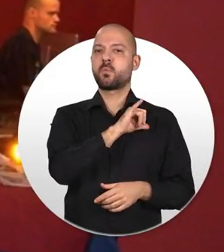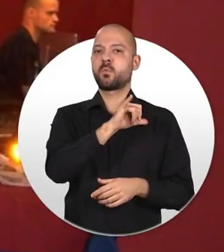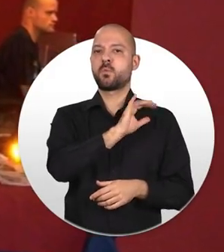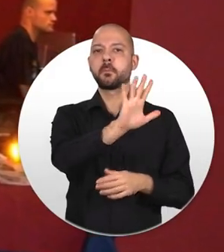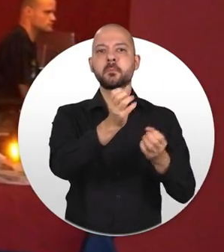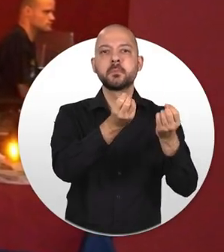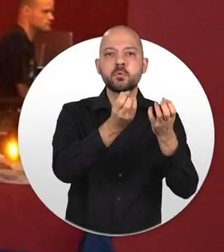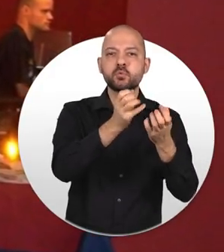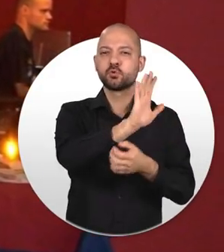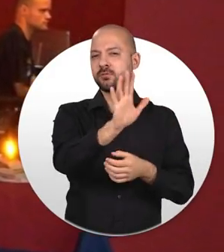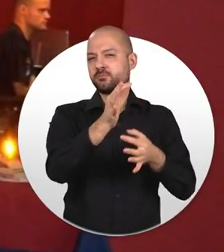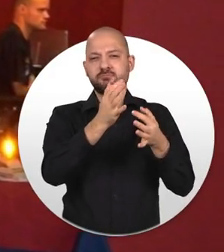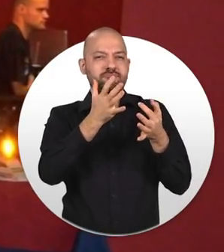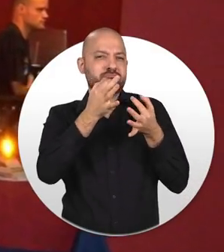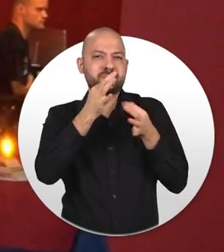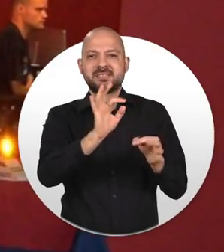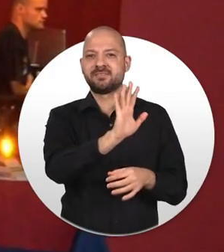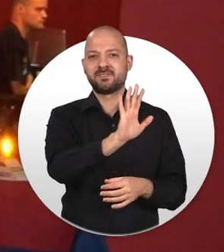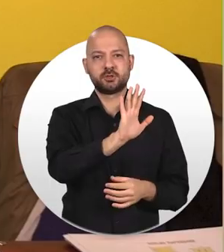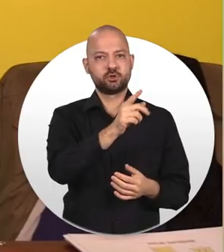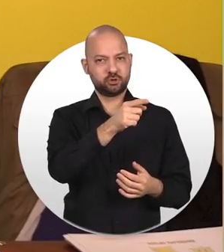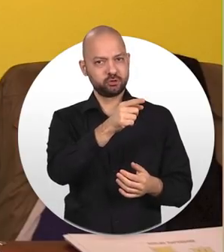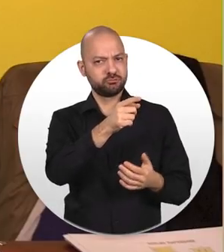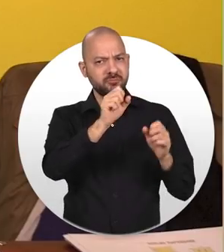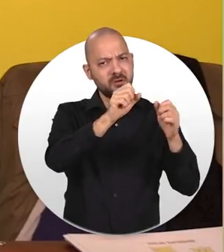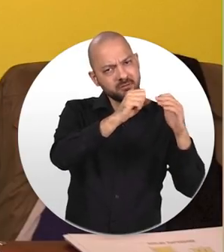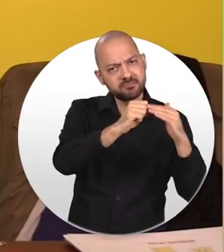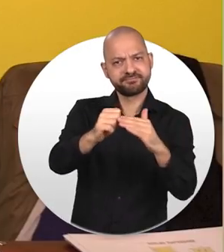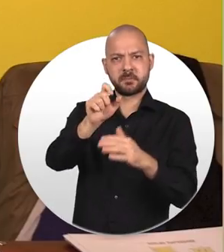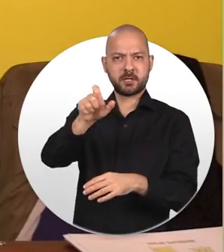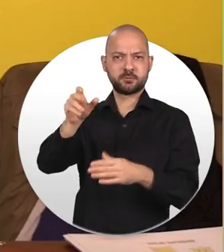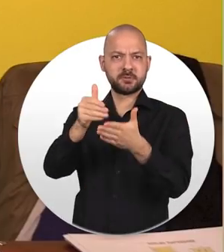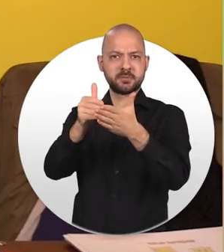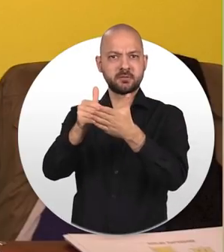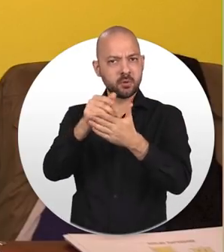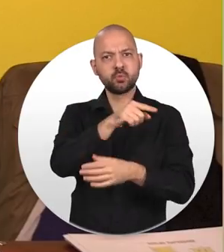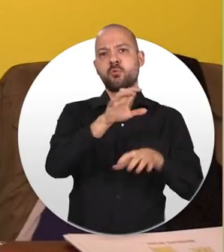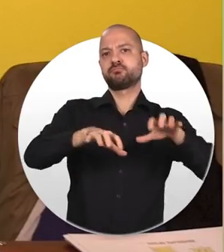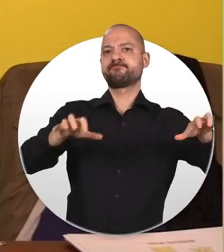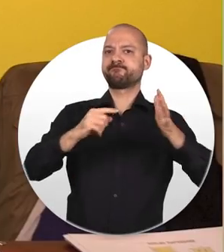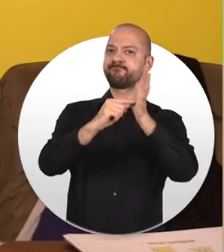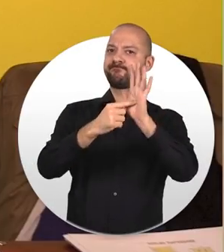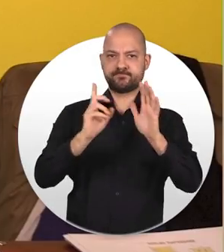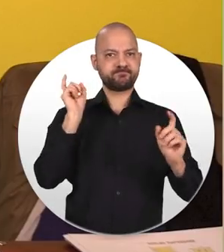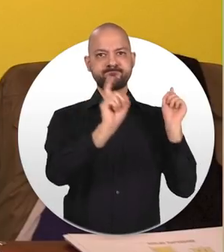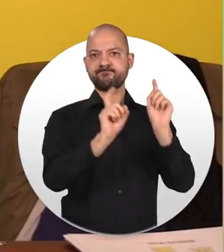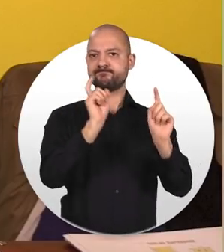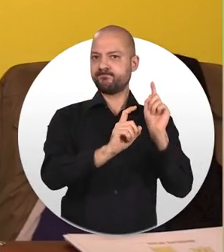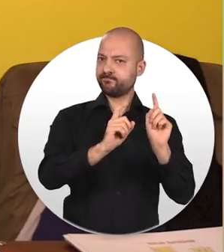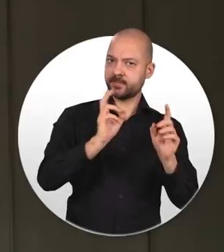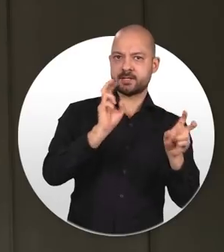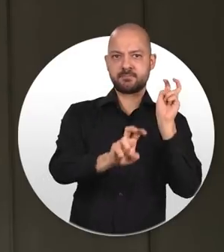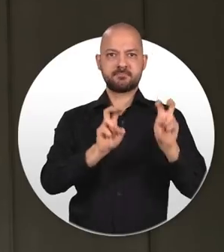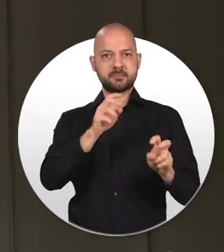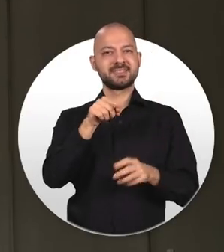Produkten, hier spezifisch Produkten, die können Leuten mit einem Handicap helfen, mit auszustellen und an darunter Deal zu